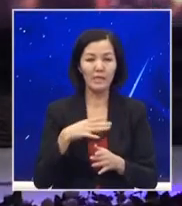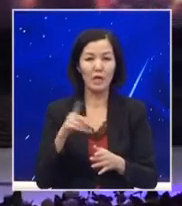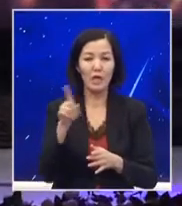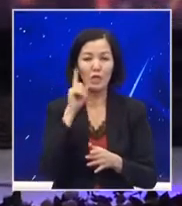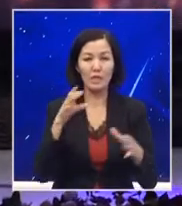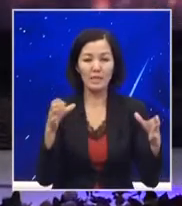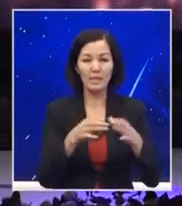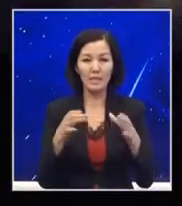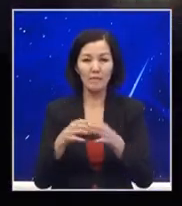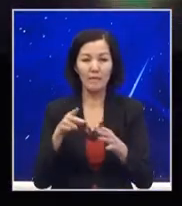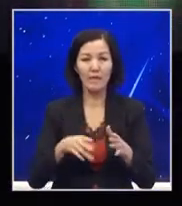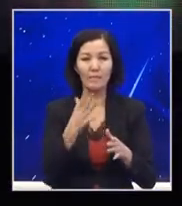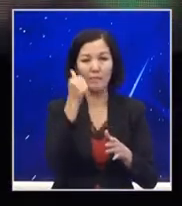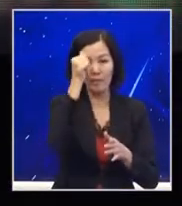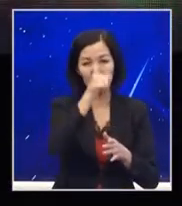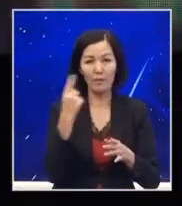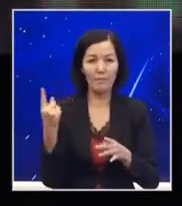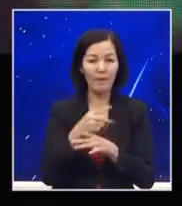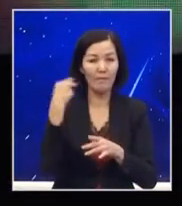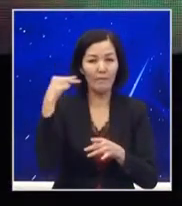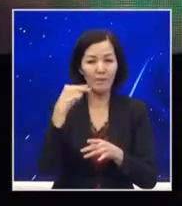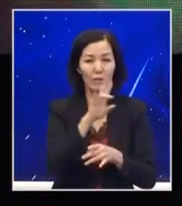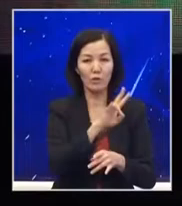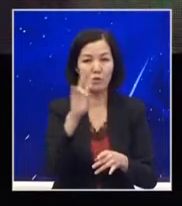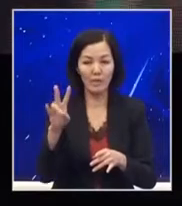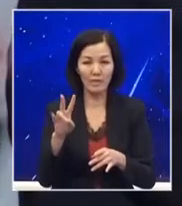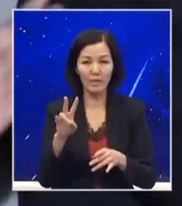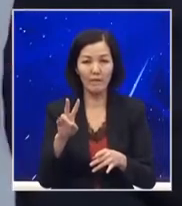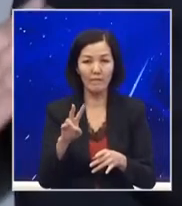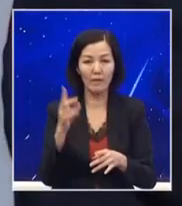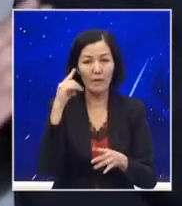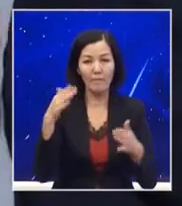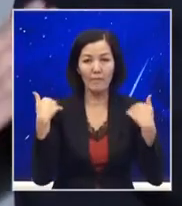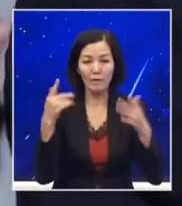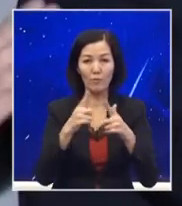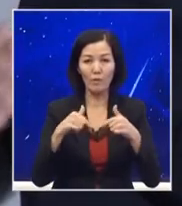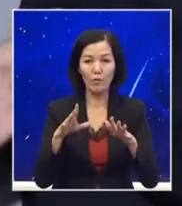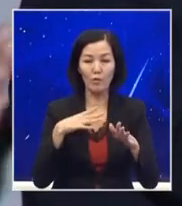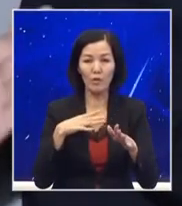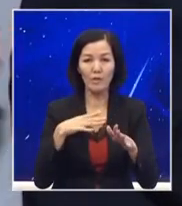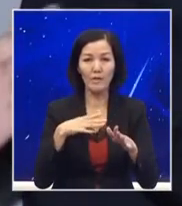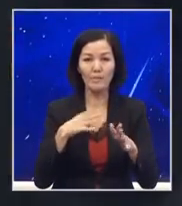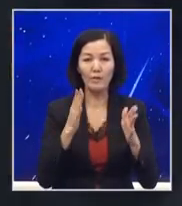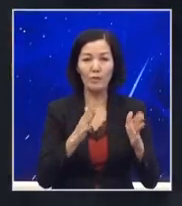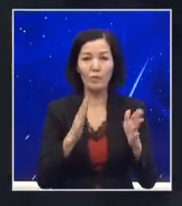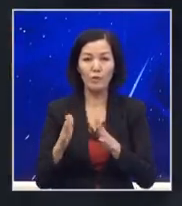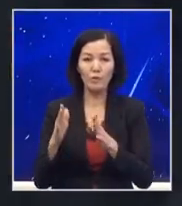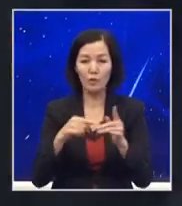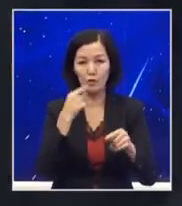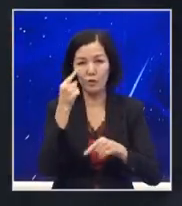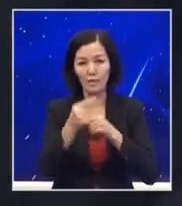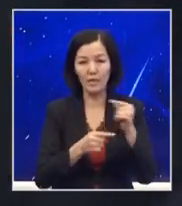еңбек жасақтары 2005 жылы тұңғыш президент Нұрсұлтан Әбішұлы Назарбаевтың бастамасымен құрылды. Содан бері үрдіске айналып, жасыл